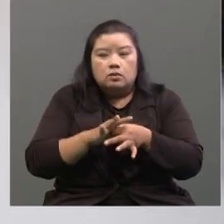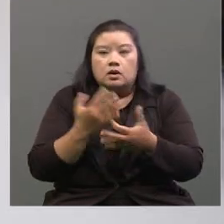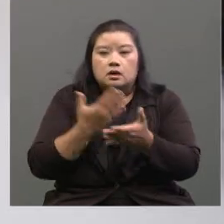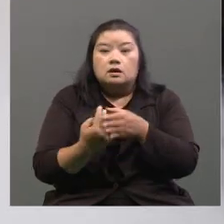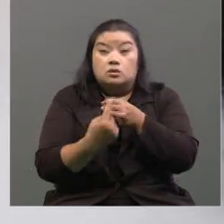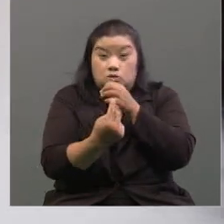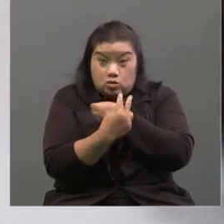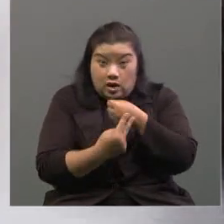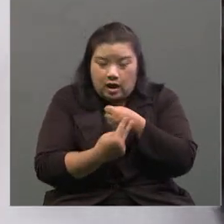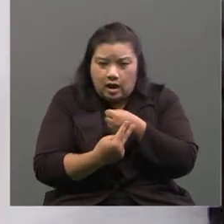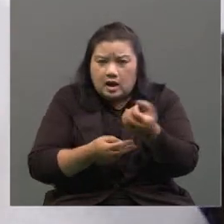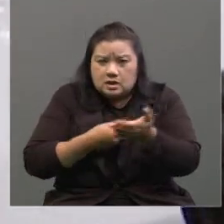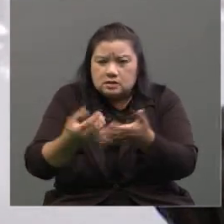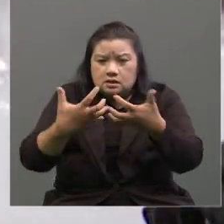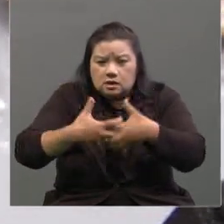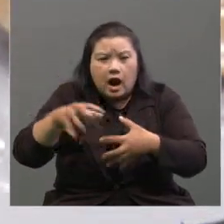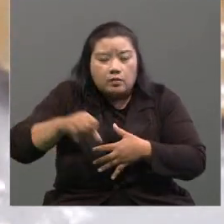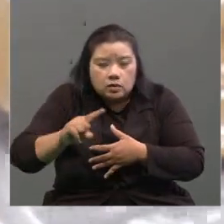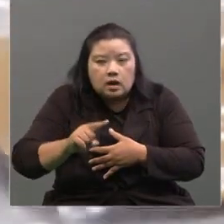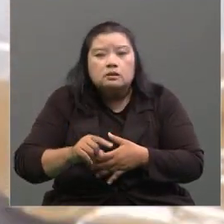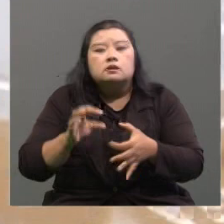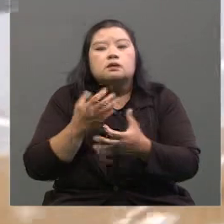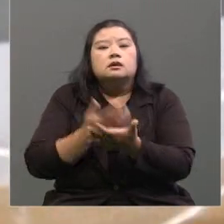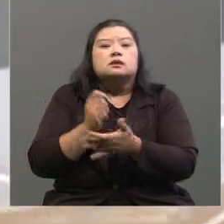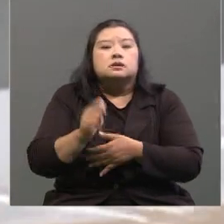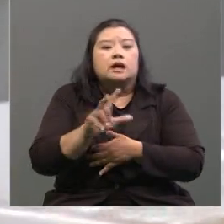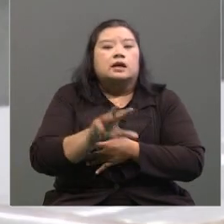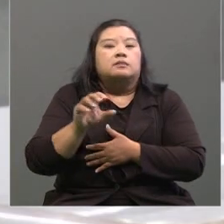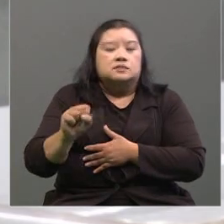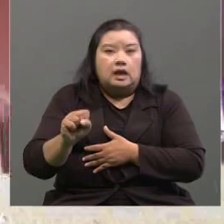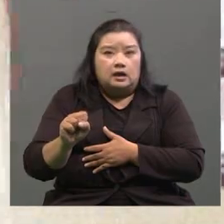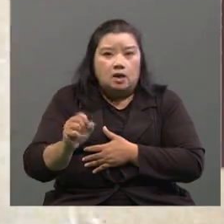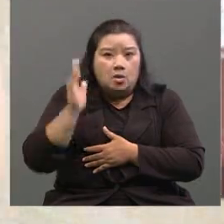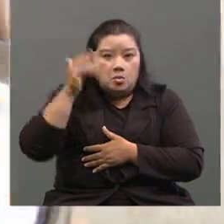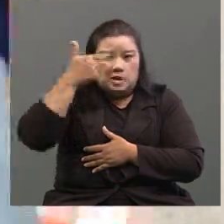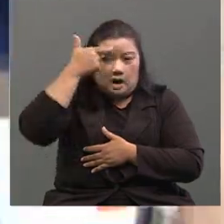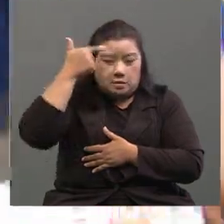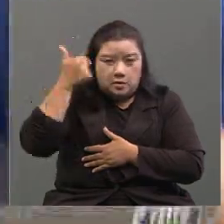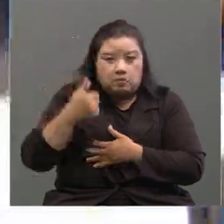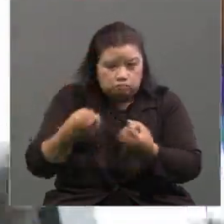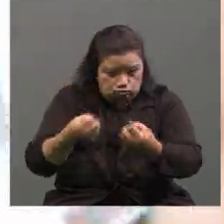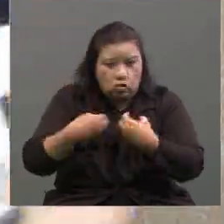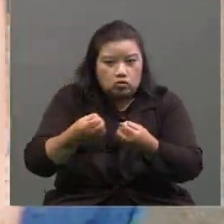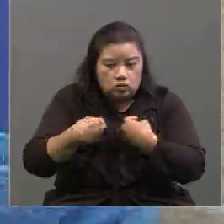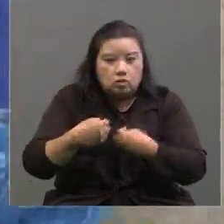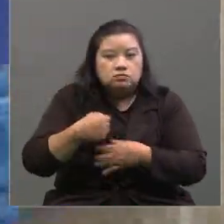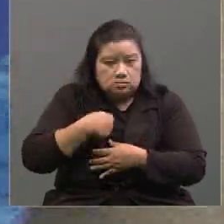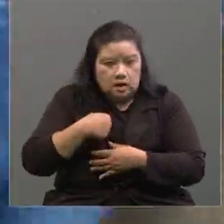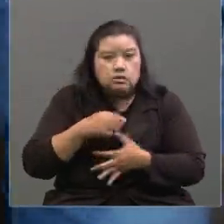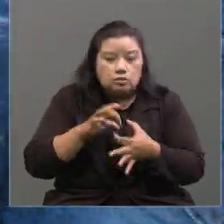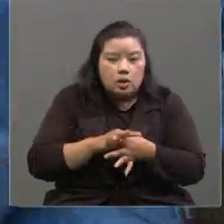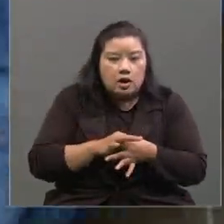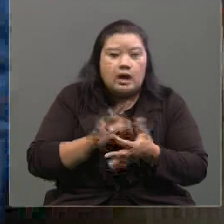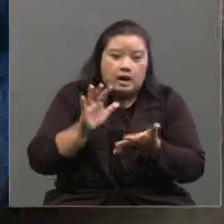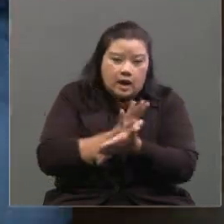บาทค่ะไปซื้อมาจากกลุ่มชายผิวสีซึ่งเขาสอนขั้นตอนการผลิตแบงค์ปลอมให้ด้วยโดยให้ใช้กระดาษสี